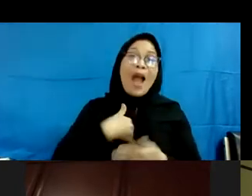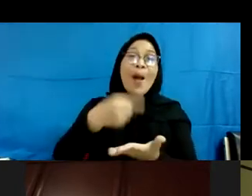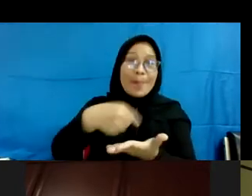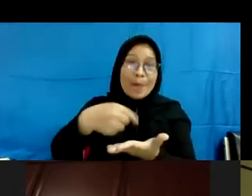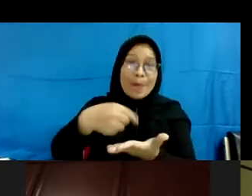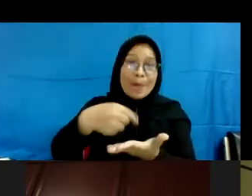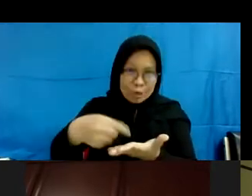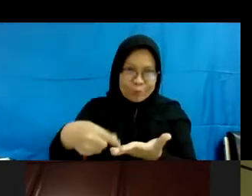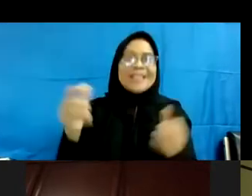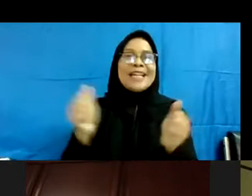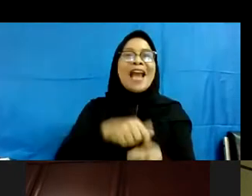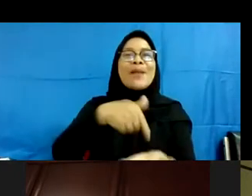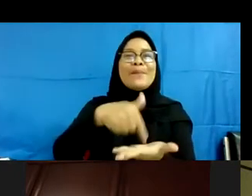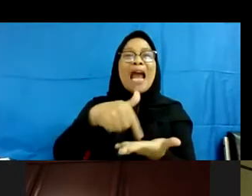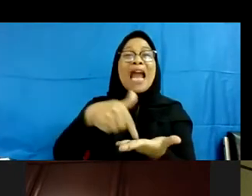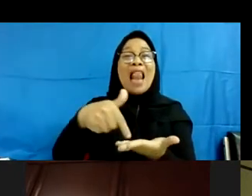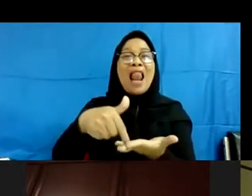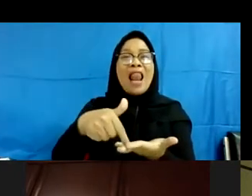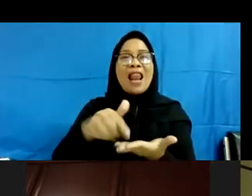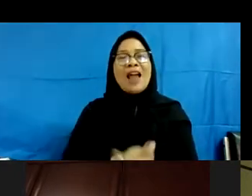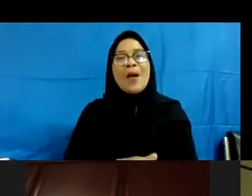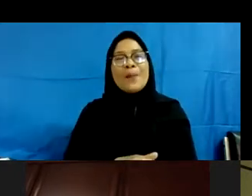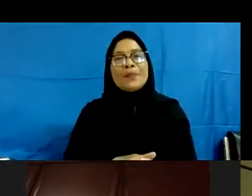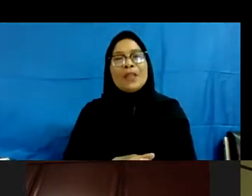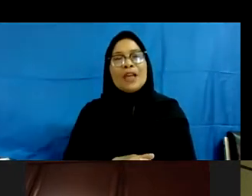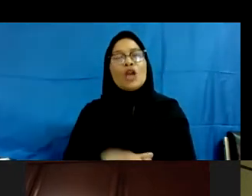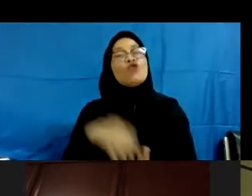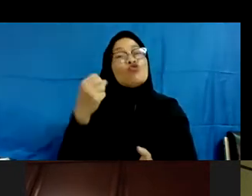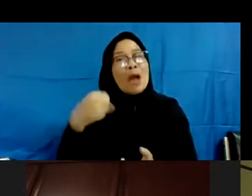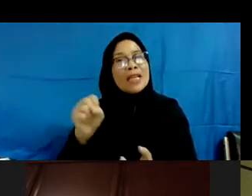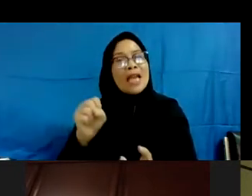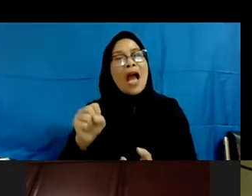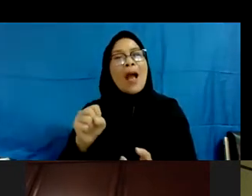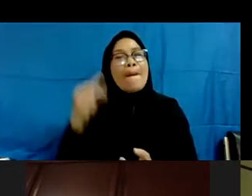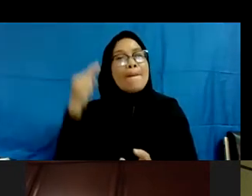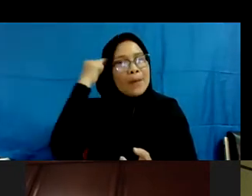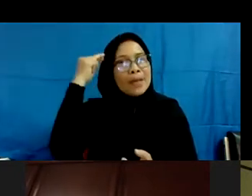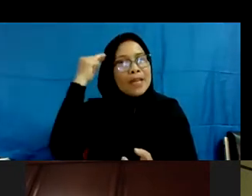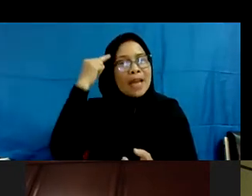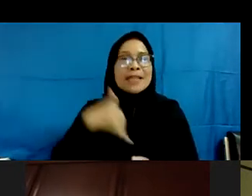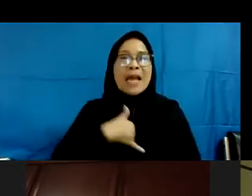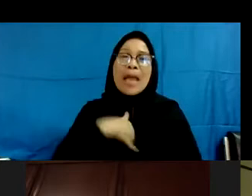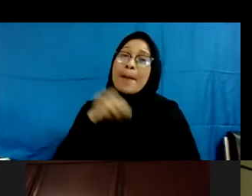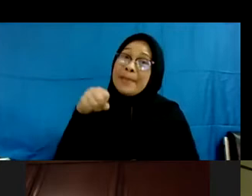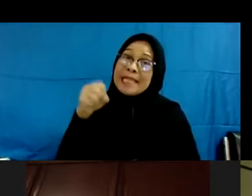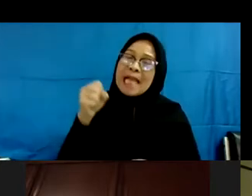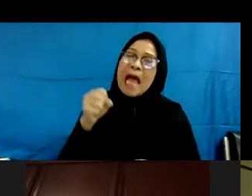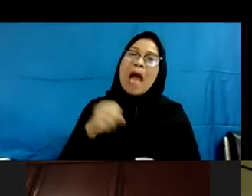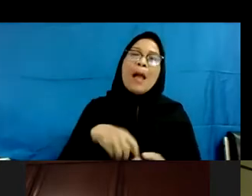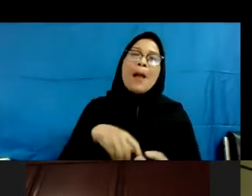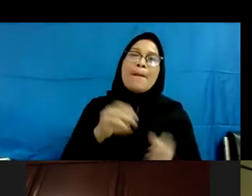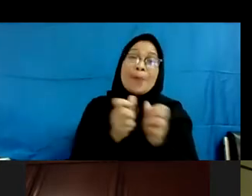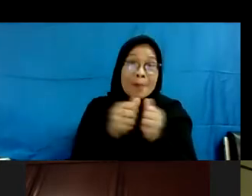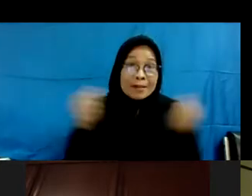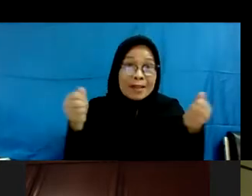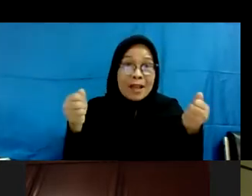itu salah satu cara saya untuk mempromosikan Braille biar manajer saya punya effort sendiri untuk membacanya. Dan betul aja